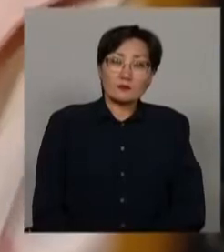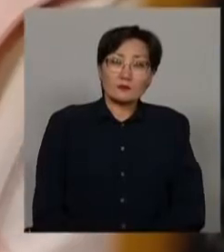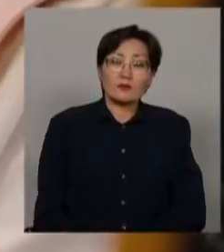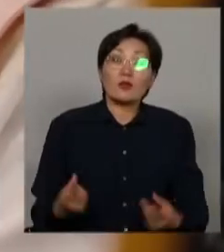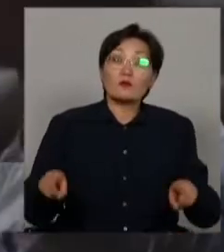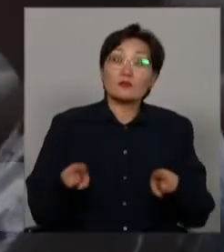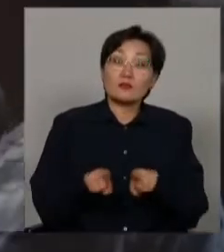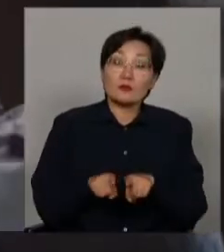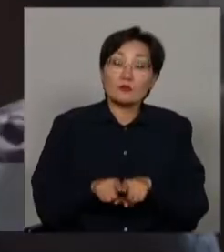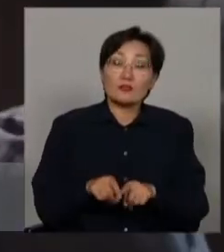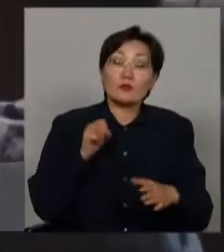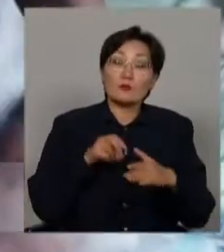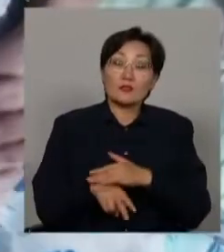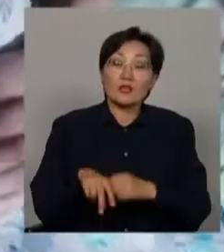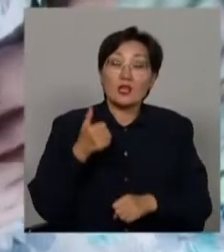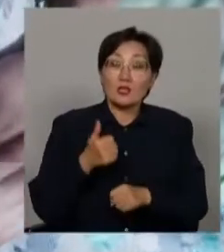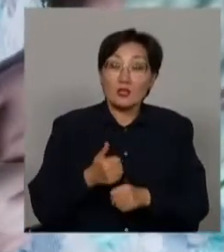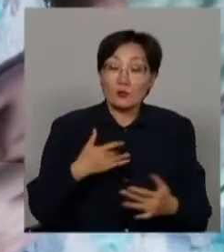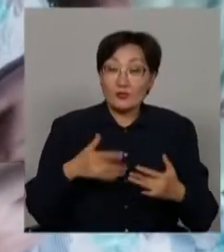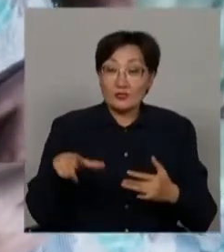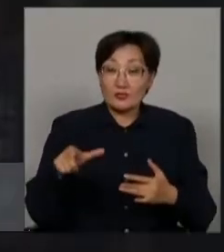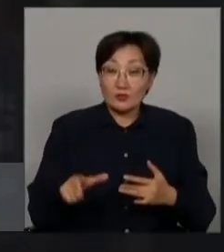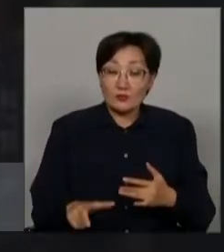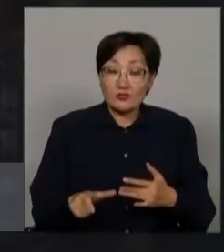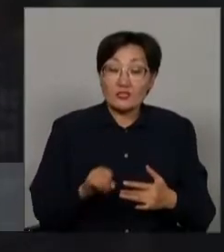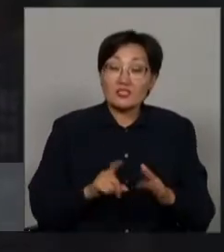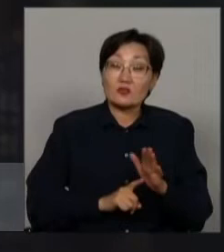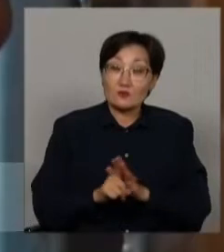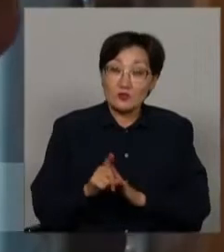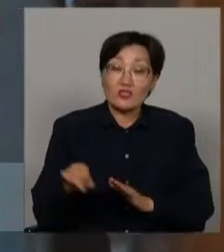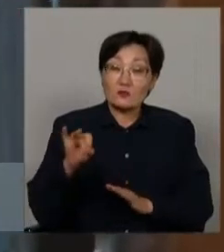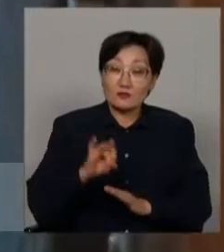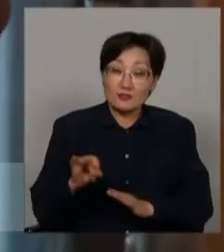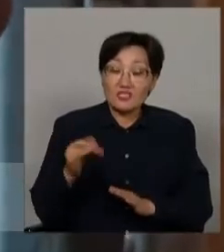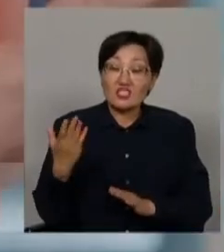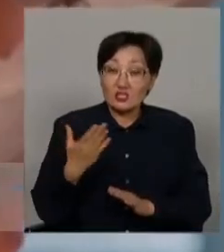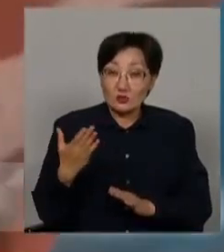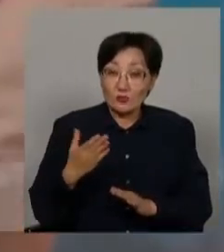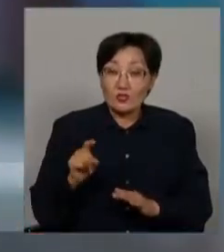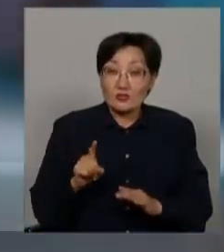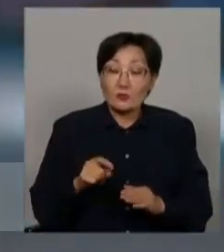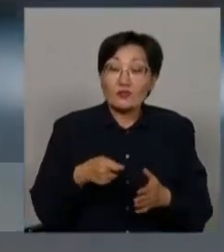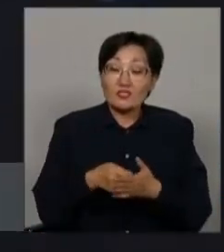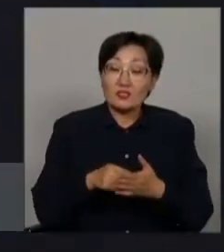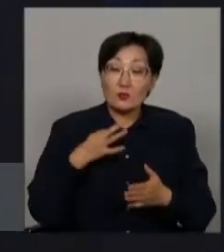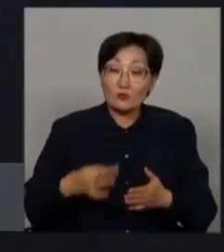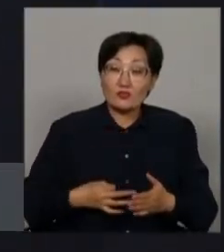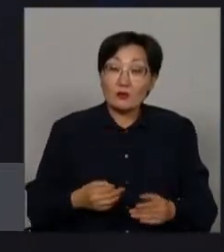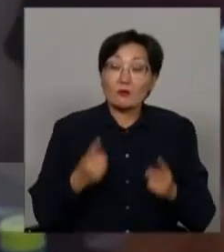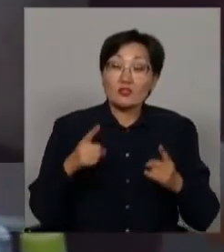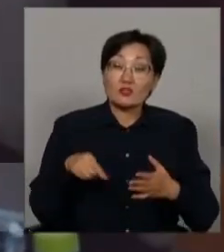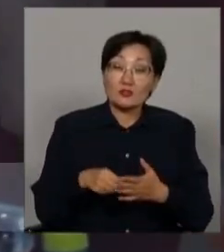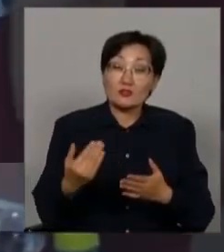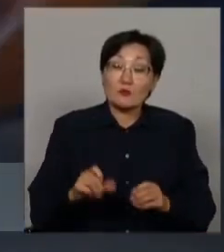Вот так вот с побега главной героини Жанар от мужа тирана и начинается история в сериале. Чтобы прокормить сына в большом городе,